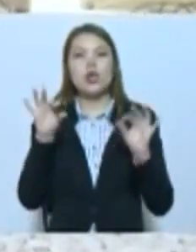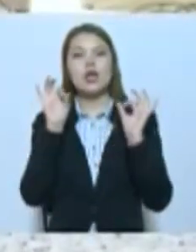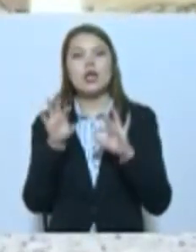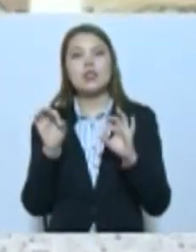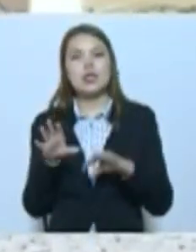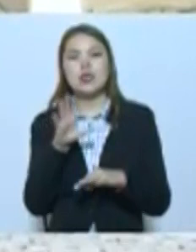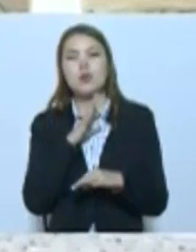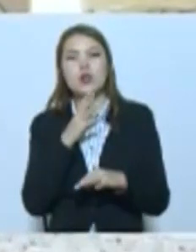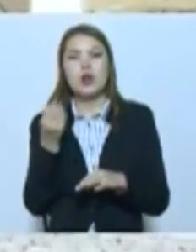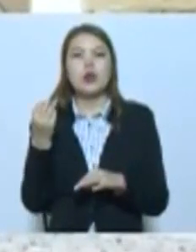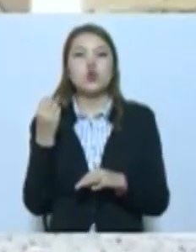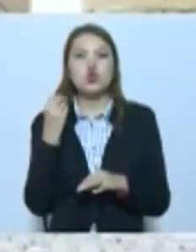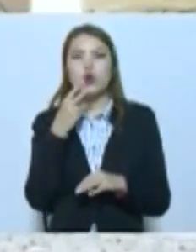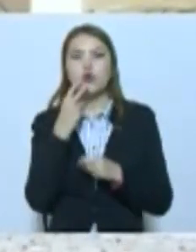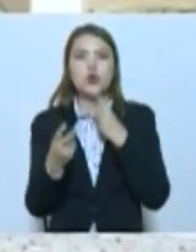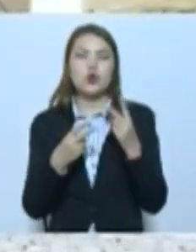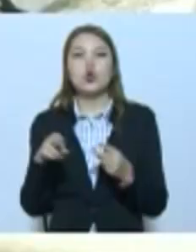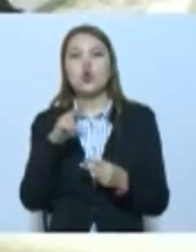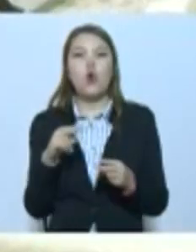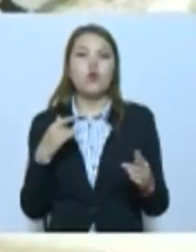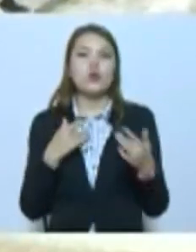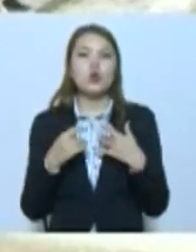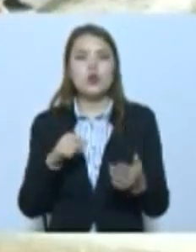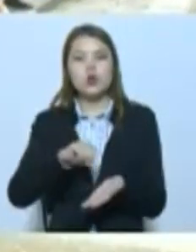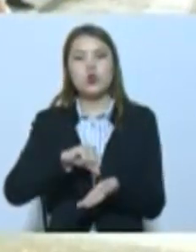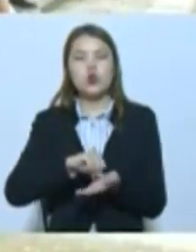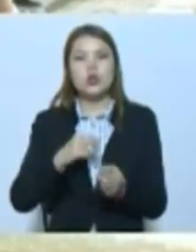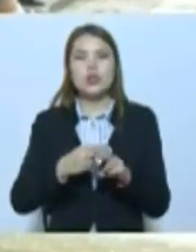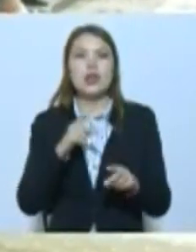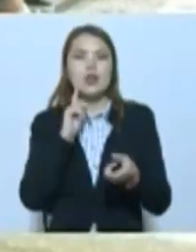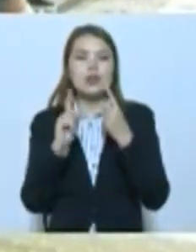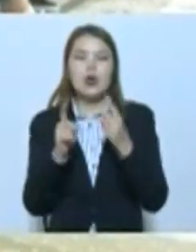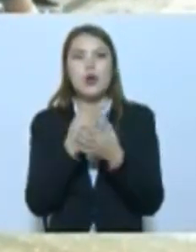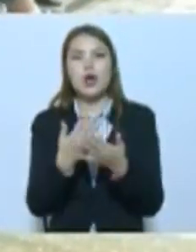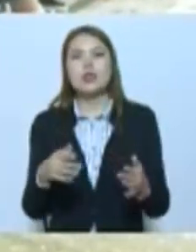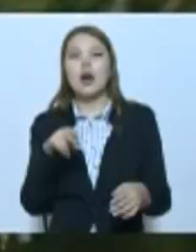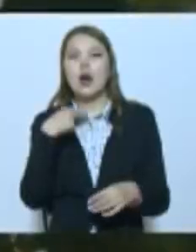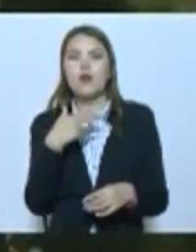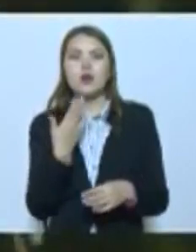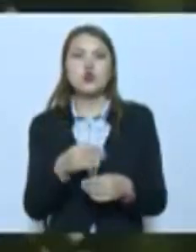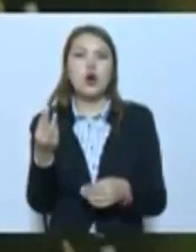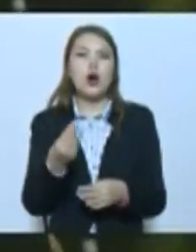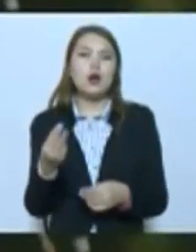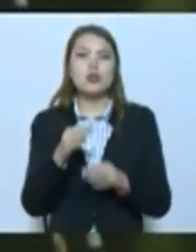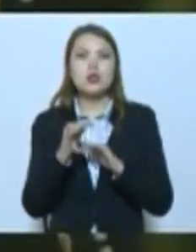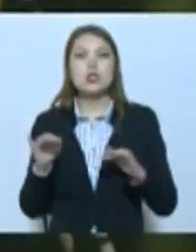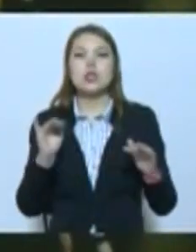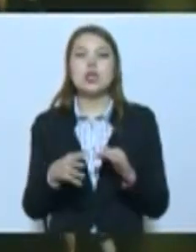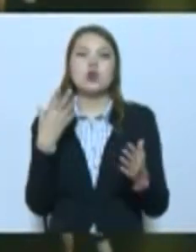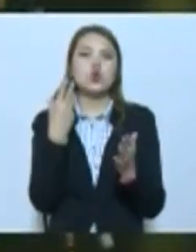произведения. Сторонники таких духовно-культурных вечеров, принявшие участие в лекции-концерте, говорят, что у мангистауских напевов